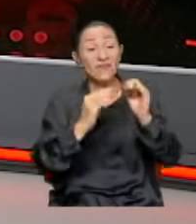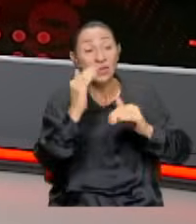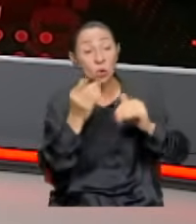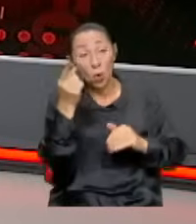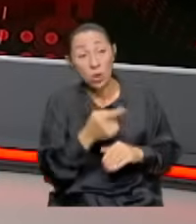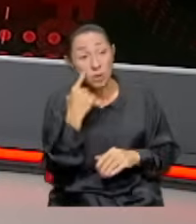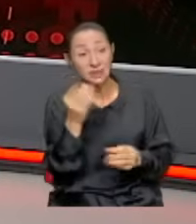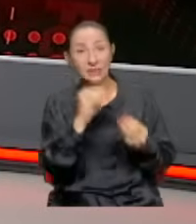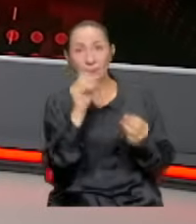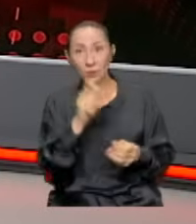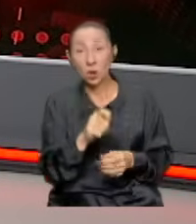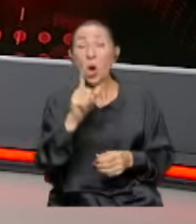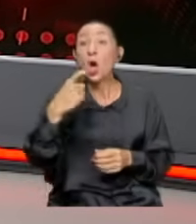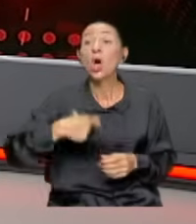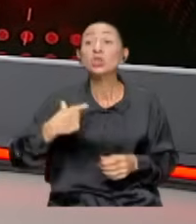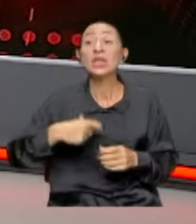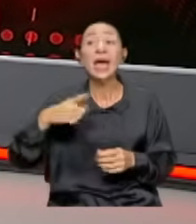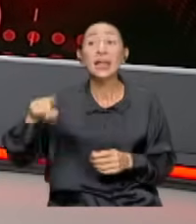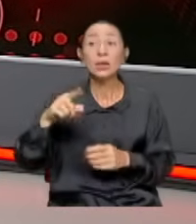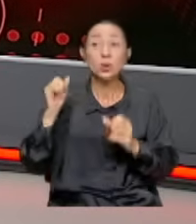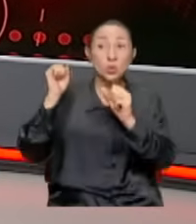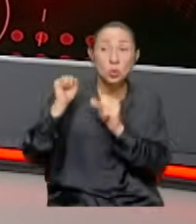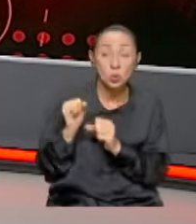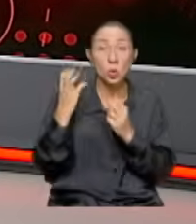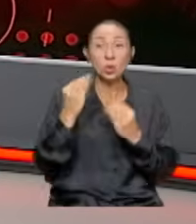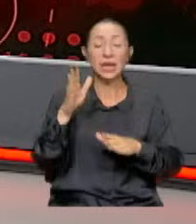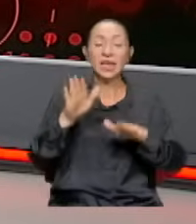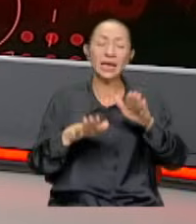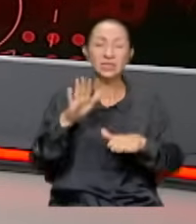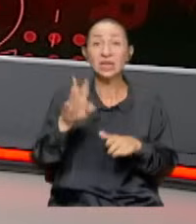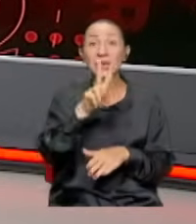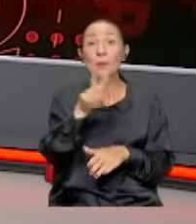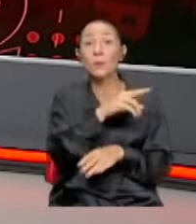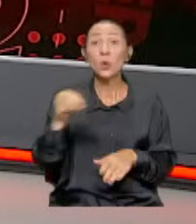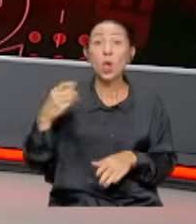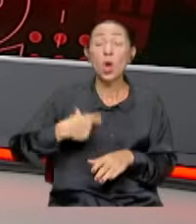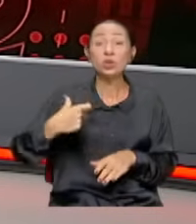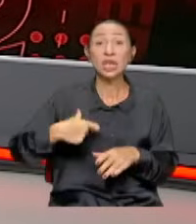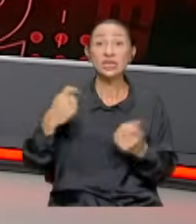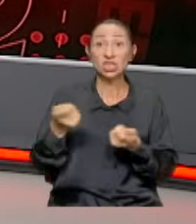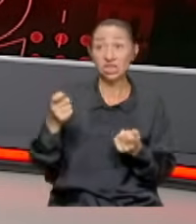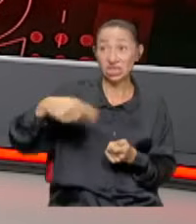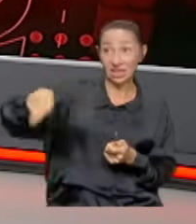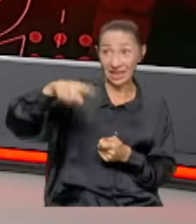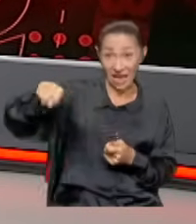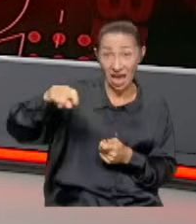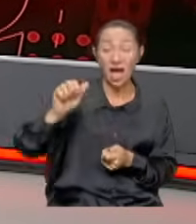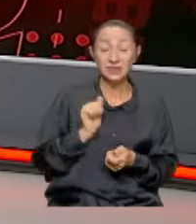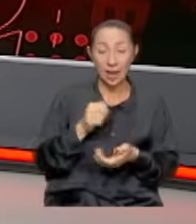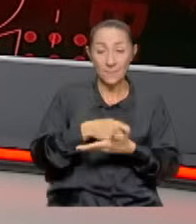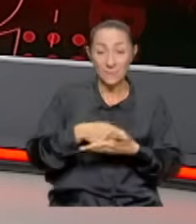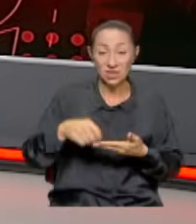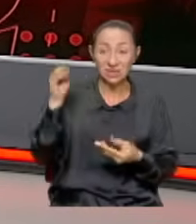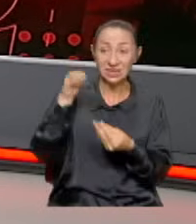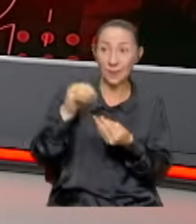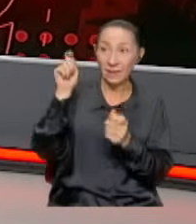oranında zammı yapılıyor özel sektöre yük biniyor burada yaklaşık 20 milyon Özel sektör çalışanına asgari